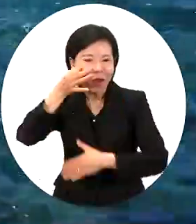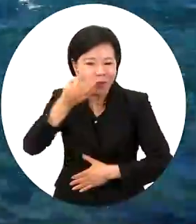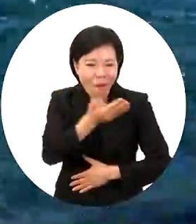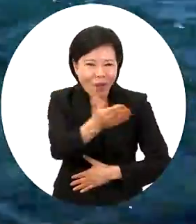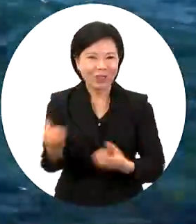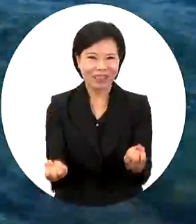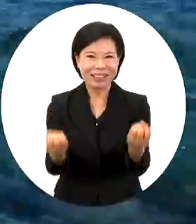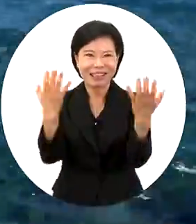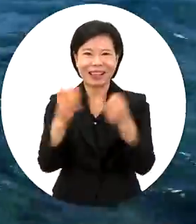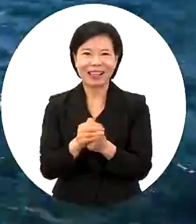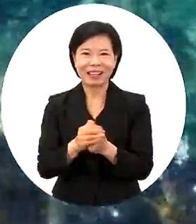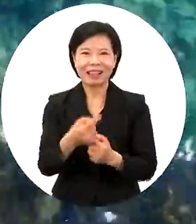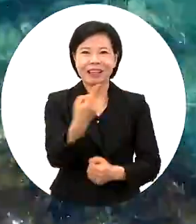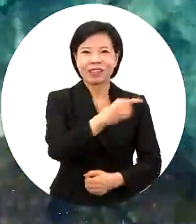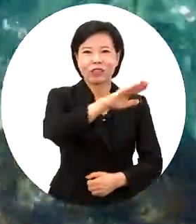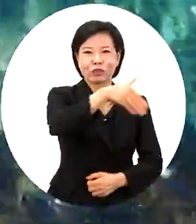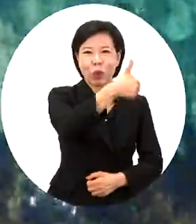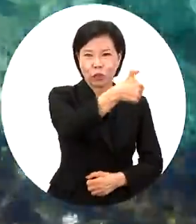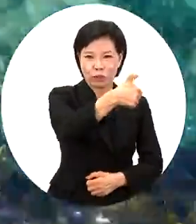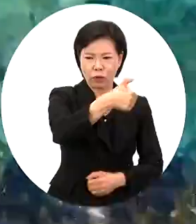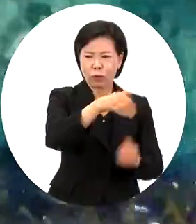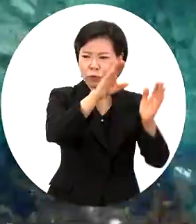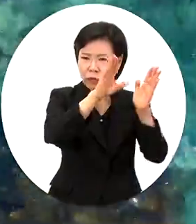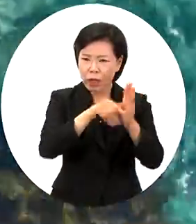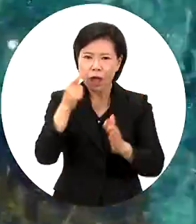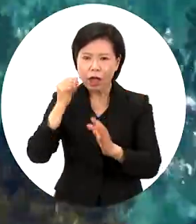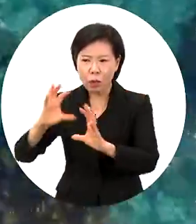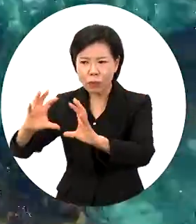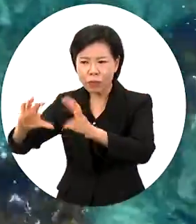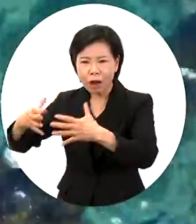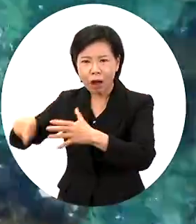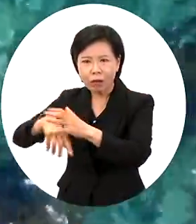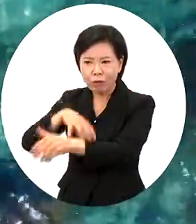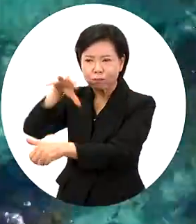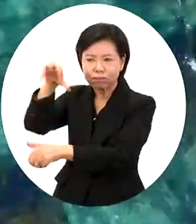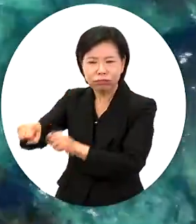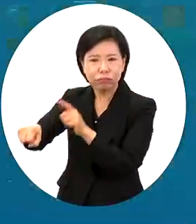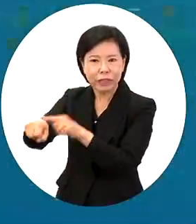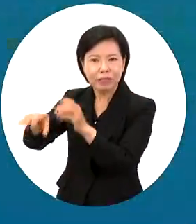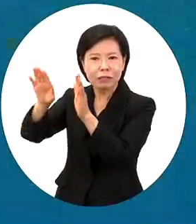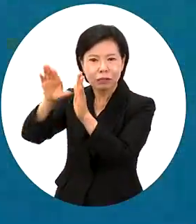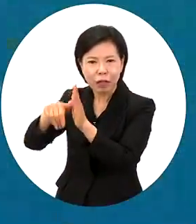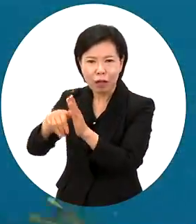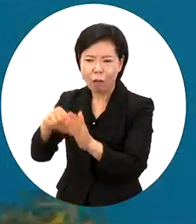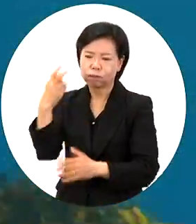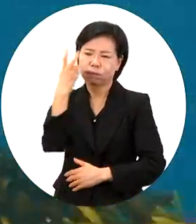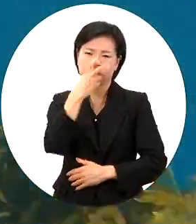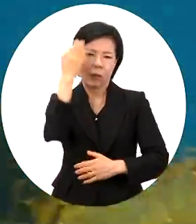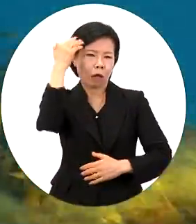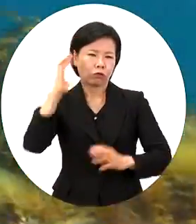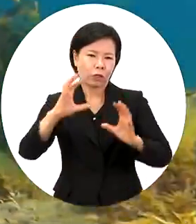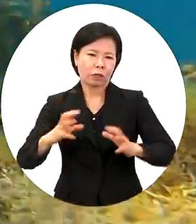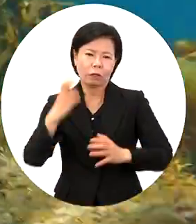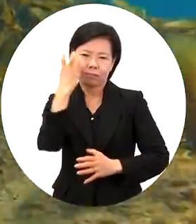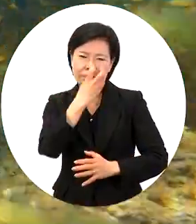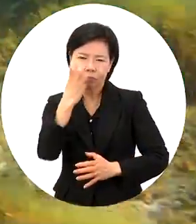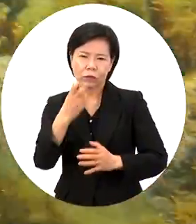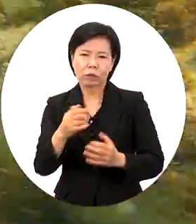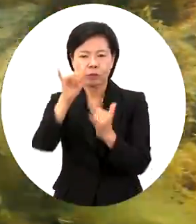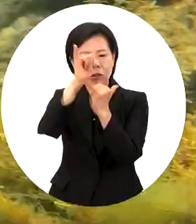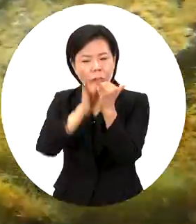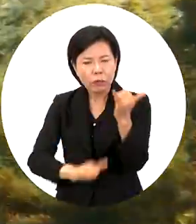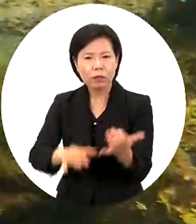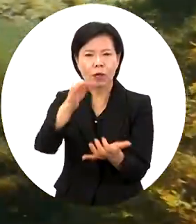행사를 개최했습니다. 1950년대 일본 침략에 맞서 독도 수호에 큰 역할을 한 제주